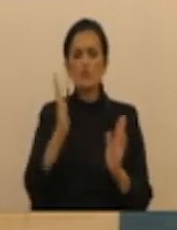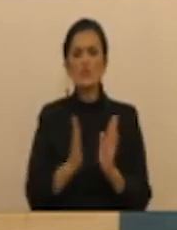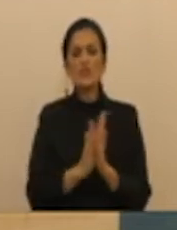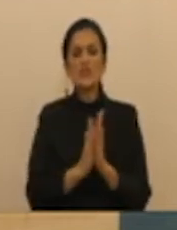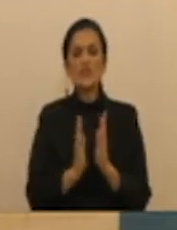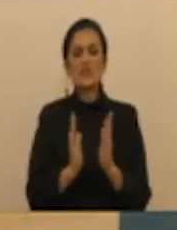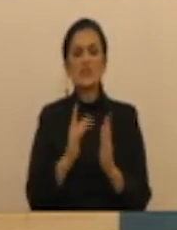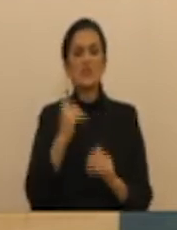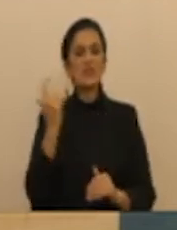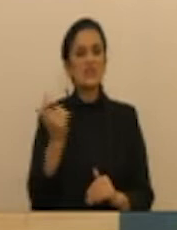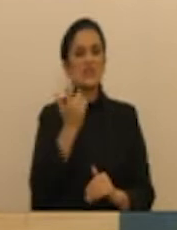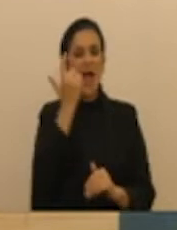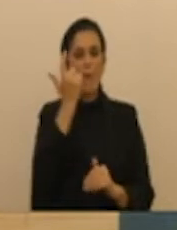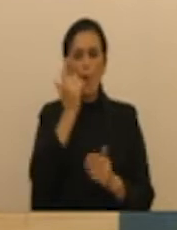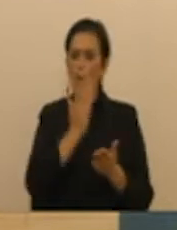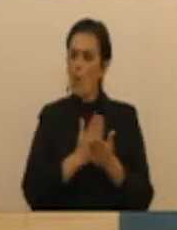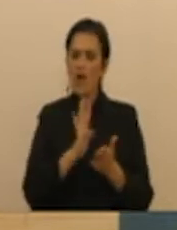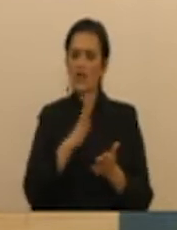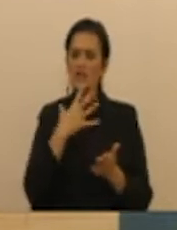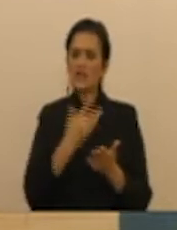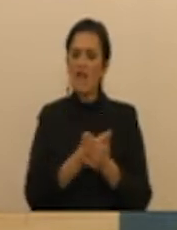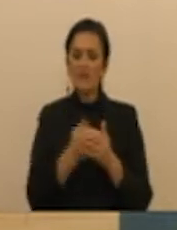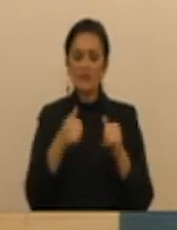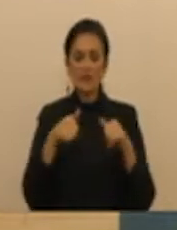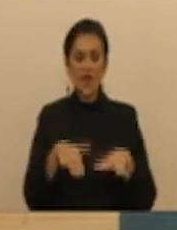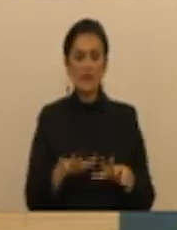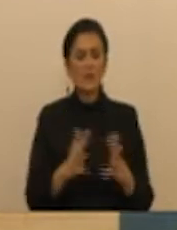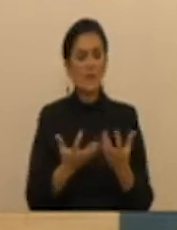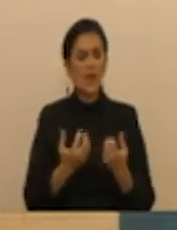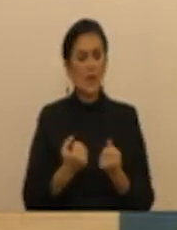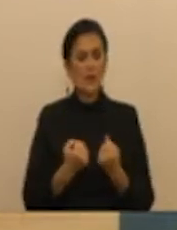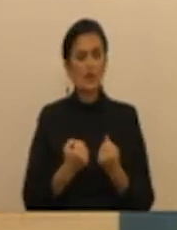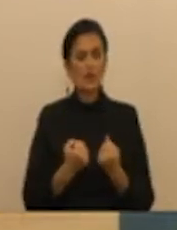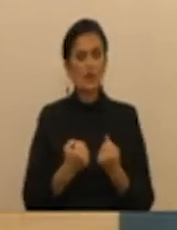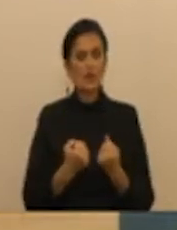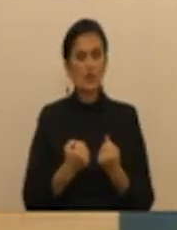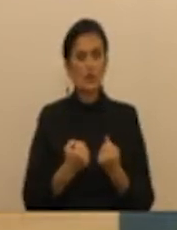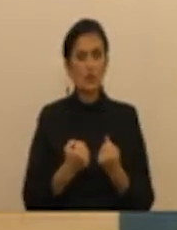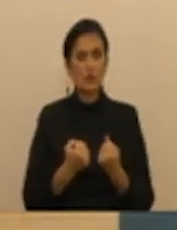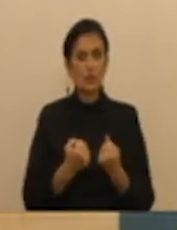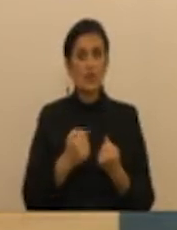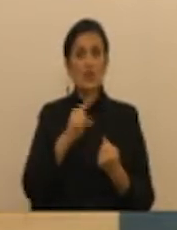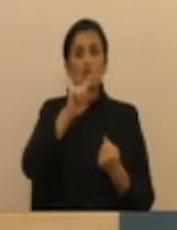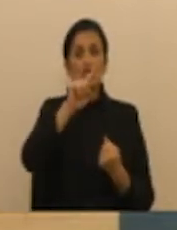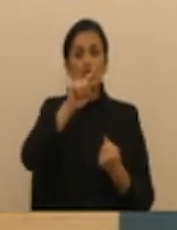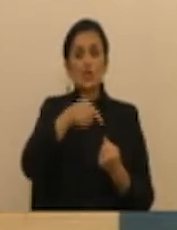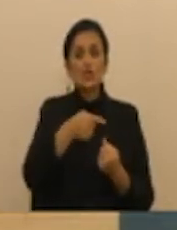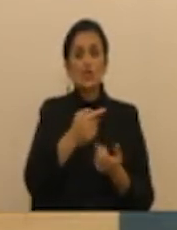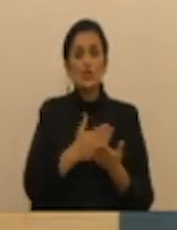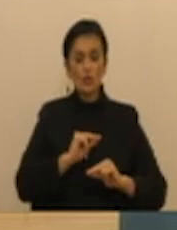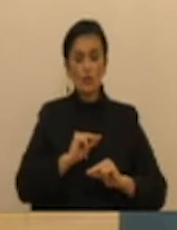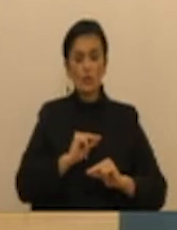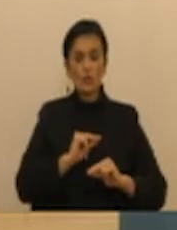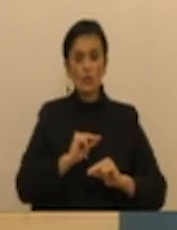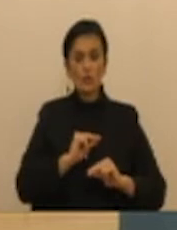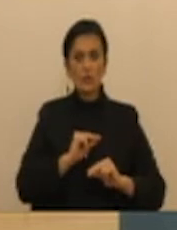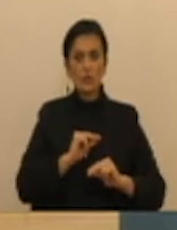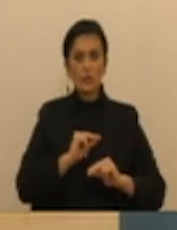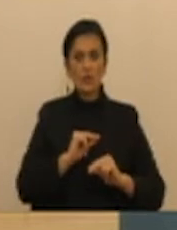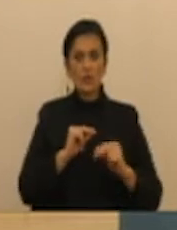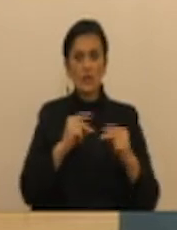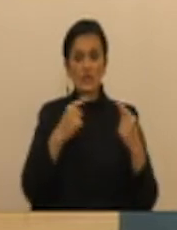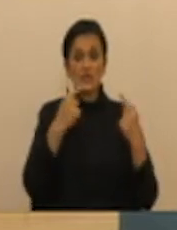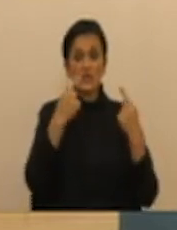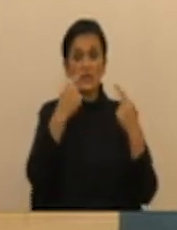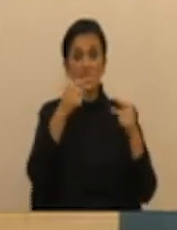თვითონაც დამოუკიდებლები თავიანთი გადაწყვეტილების მიღებაში. იძულებული არიან გაითვალისწინონ სხვა